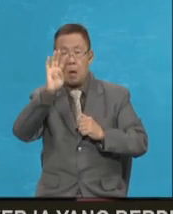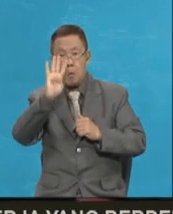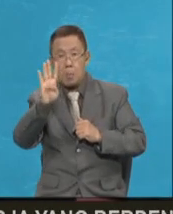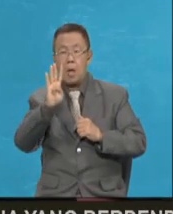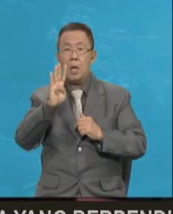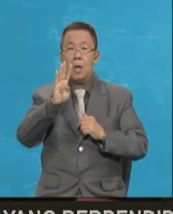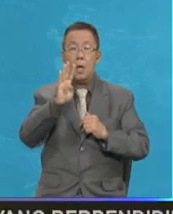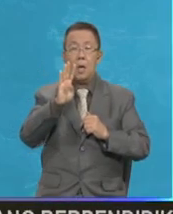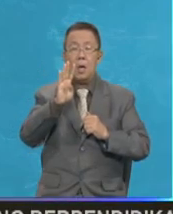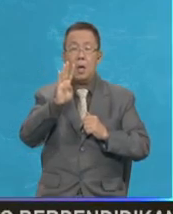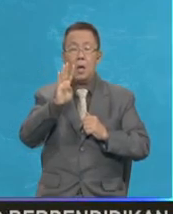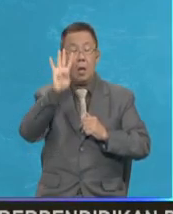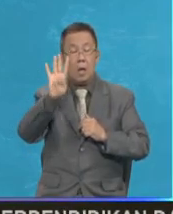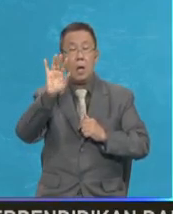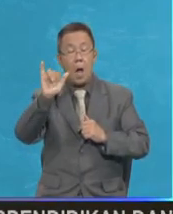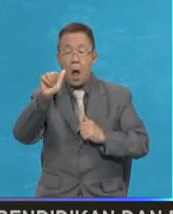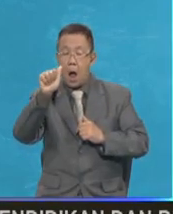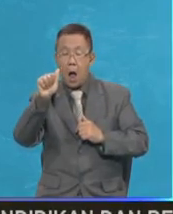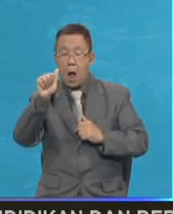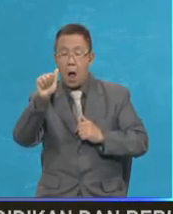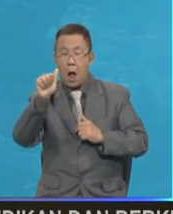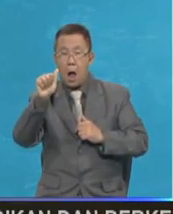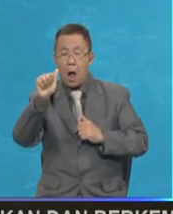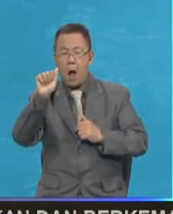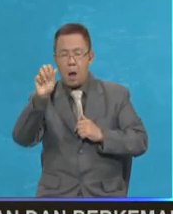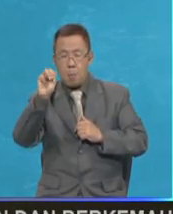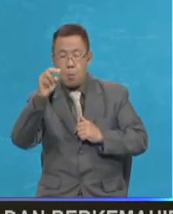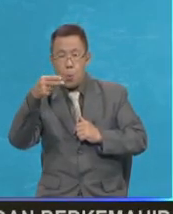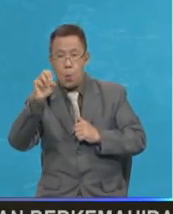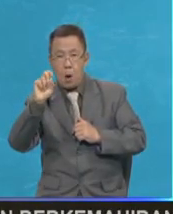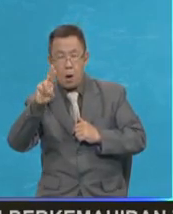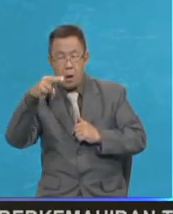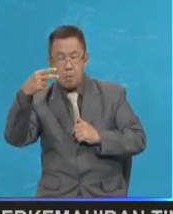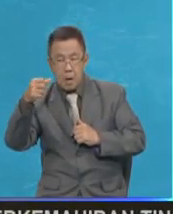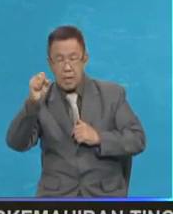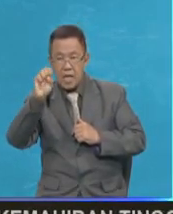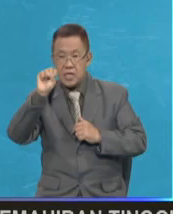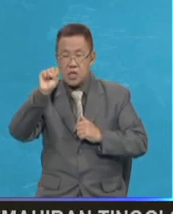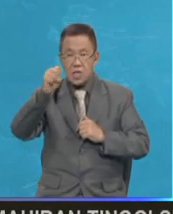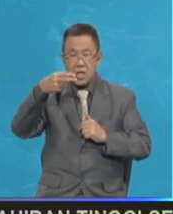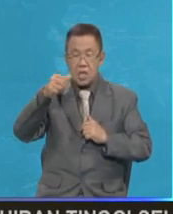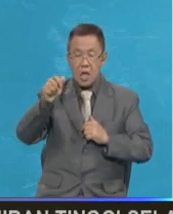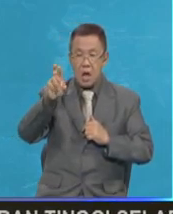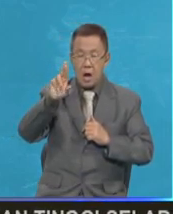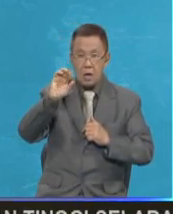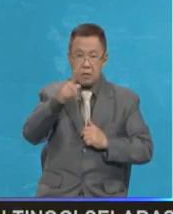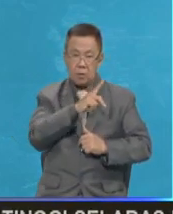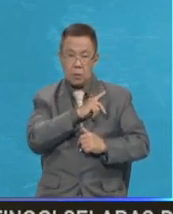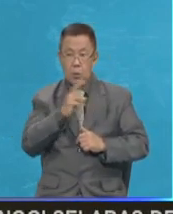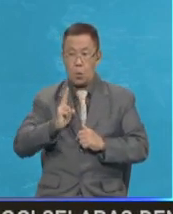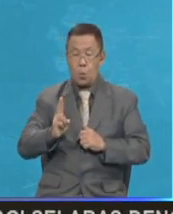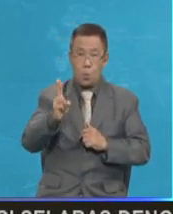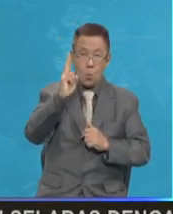disampaikan oleh yang Ahmad Arif Tuan Haji Muhammad hold on by Muhammad Syarif ketua sensor ini ke Johor